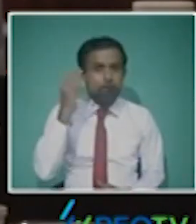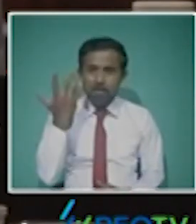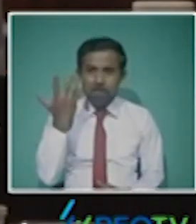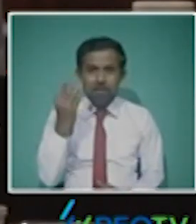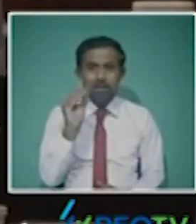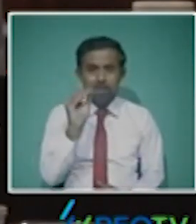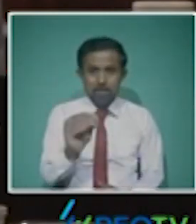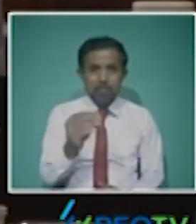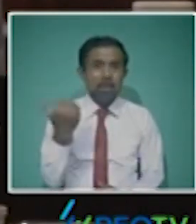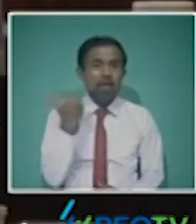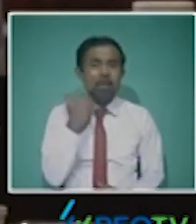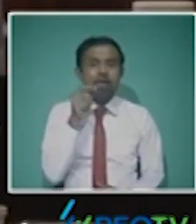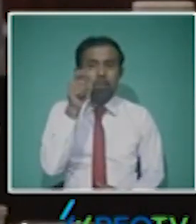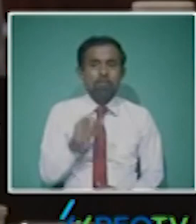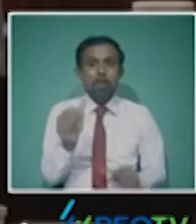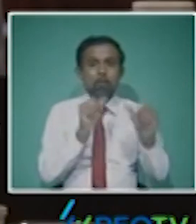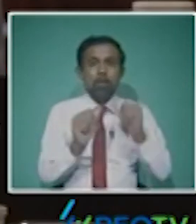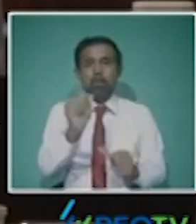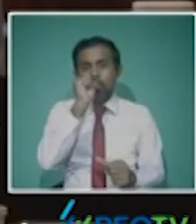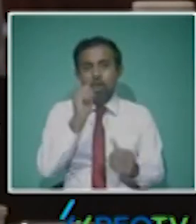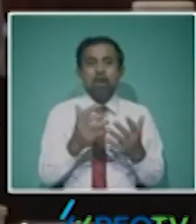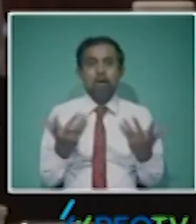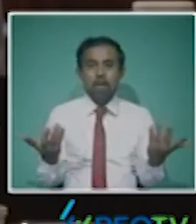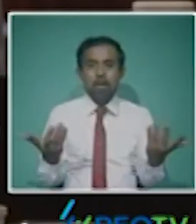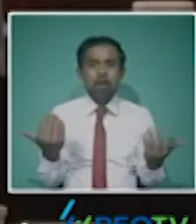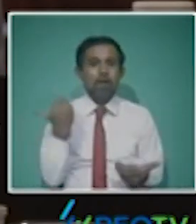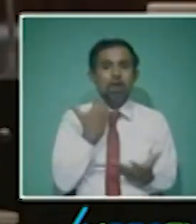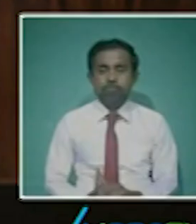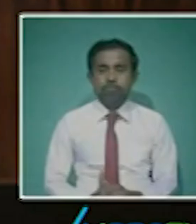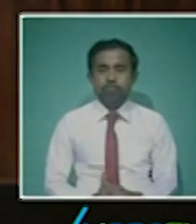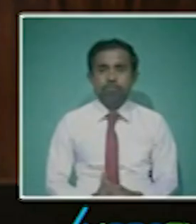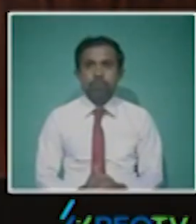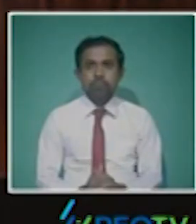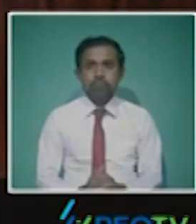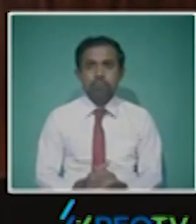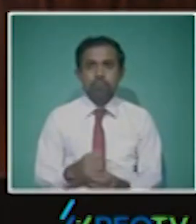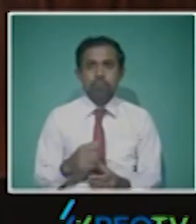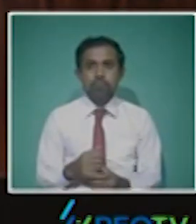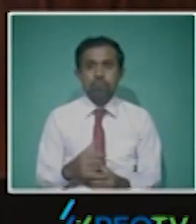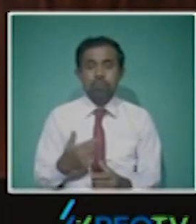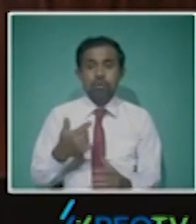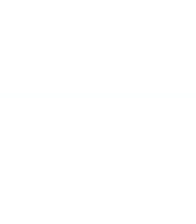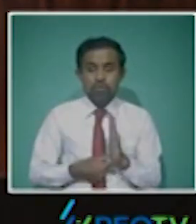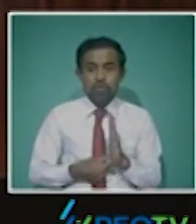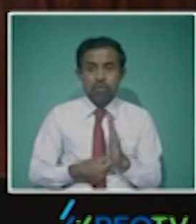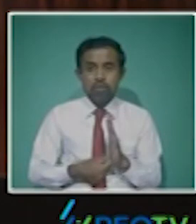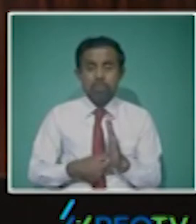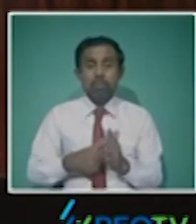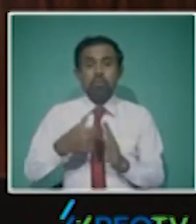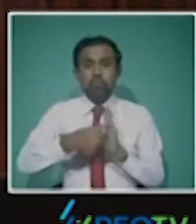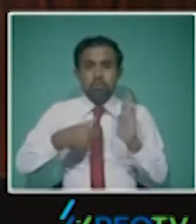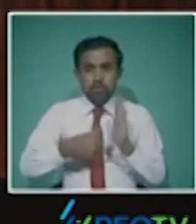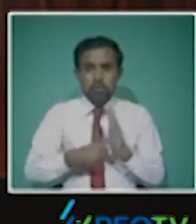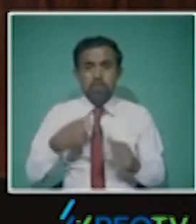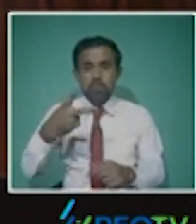නැත්තම් ඒ ලෙඩා කවදාවත් බෙහෙත් බොන්නේ නැහැ. ඒ නිසා ලෙඩේ සනීප වෙන්නෙත් නැහැ. කන්තිල් නිෂ්පාදන විධිවිධාන විශේෂ සංසද පනත්